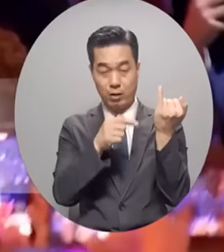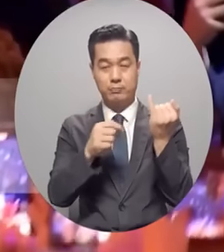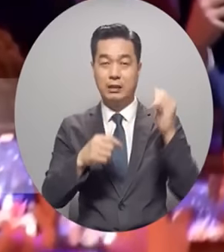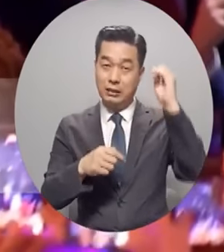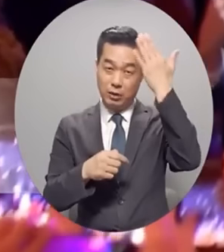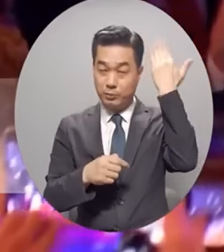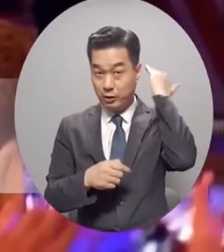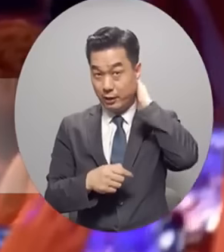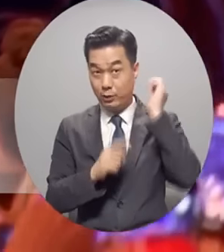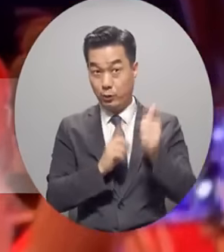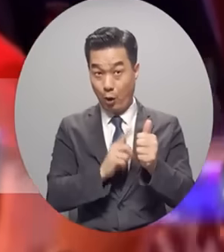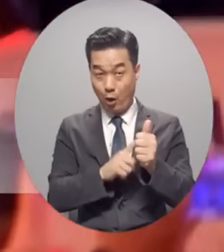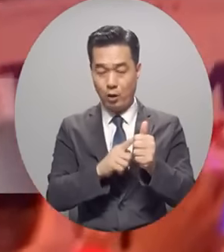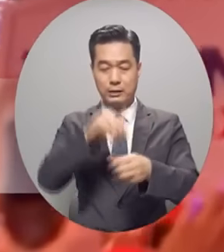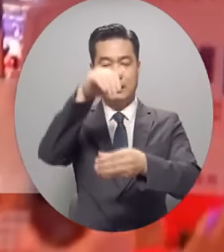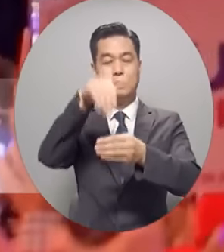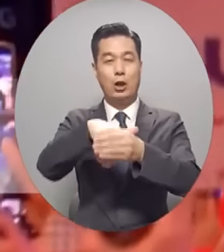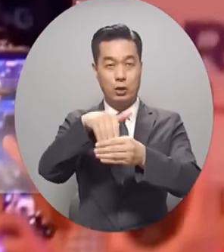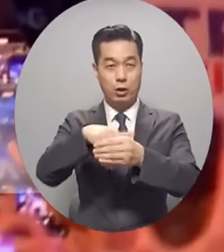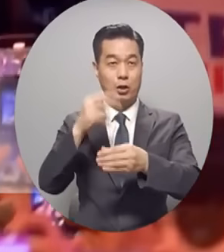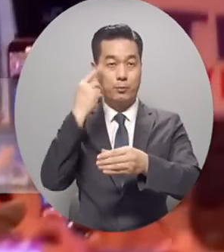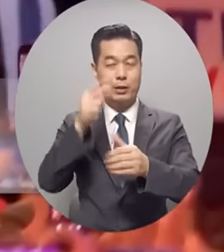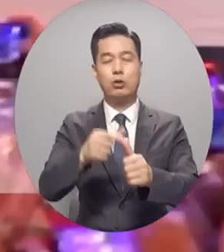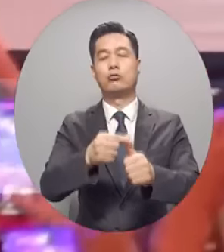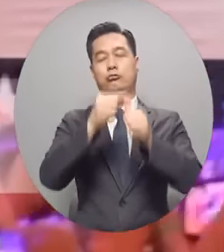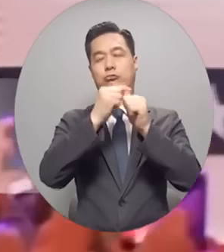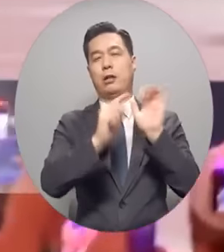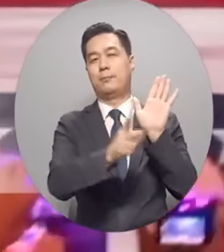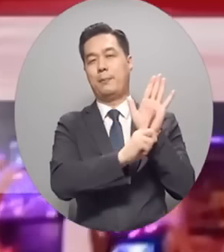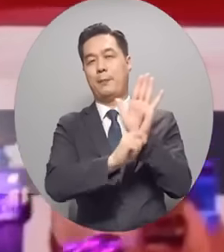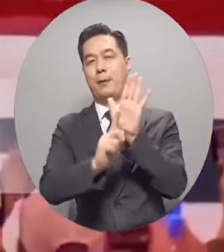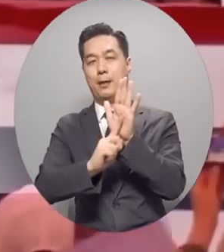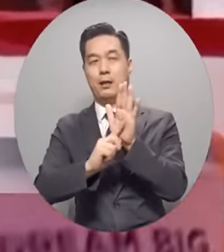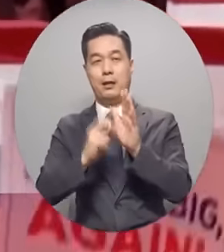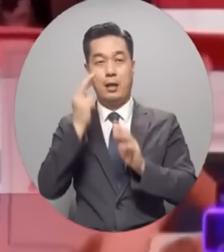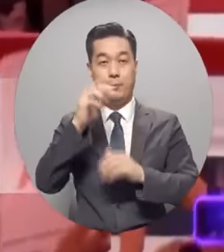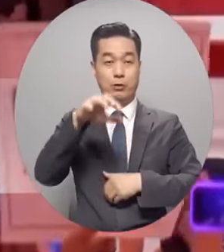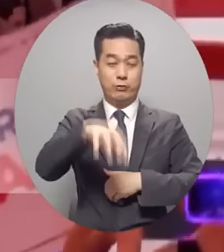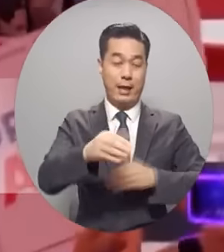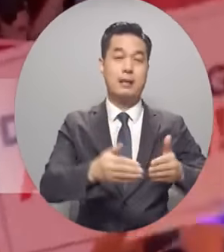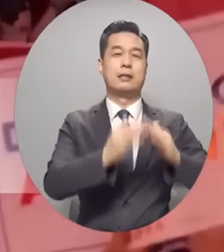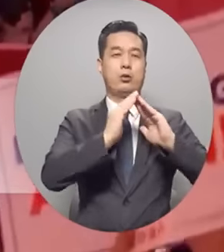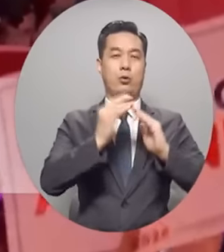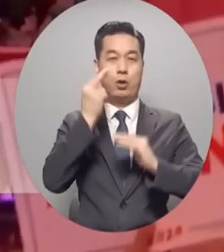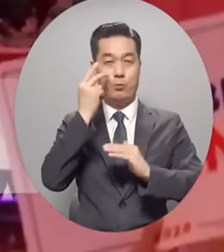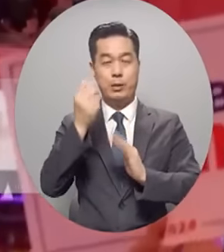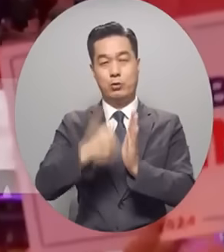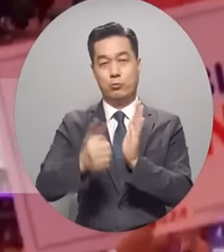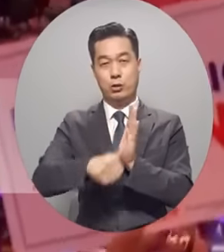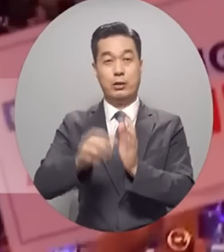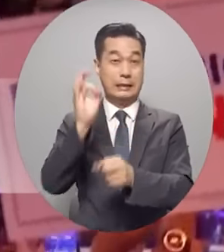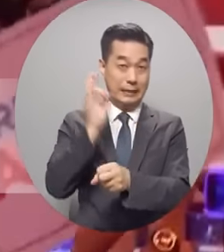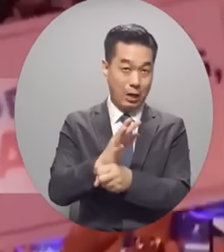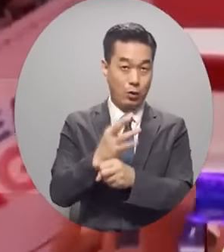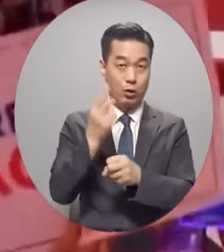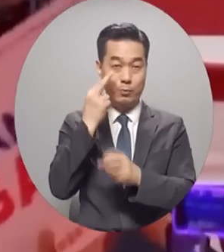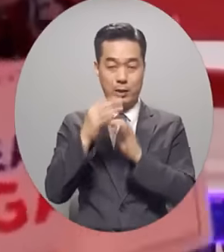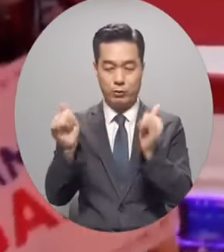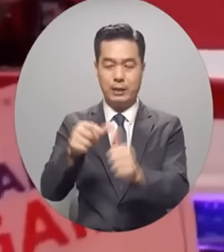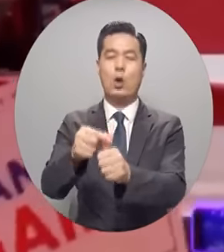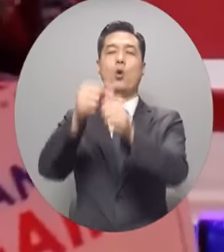전 대통령은 선거로 미국을 구할 것이라며 미국에 짓고 미국산을 사고 미국인을